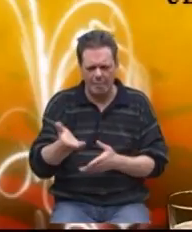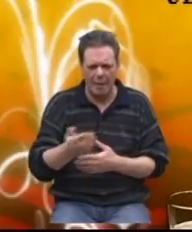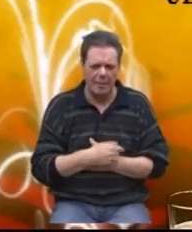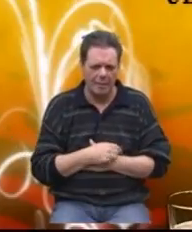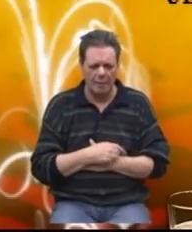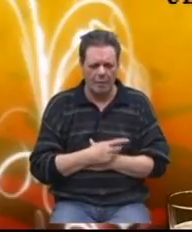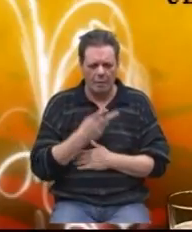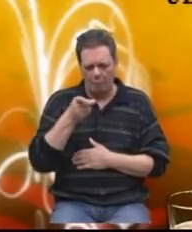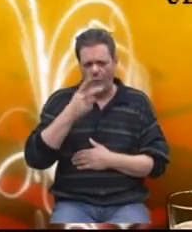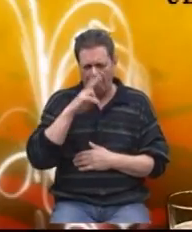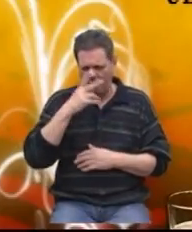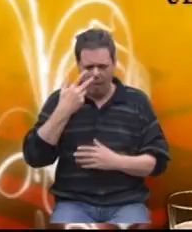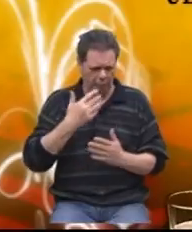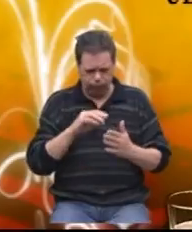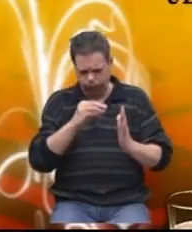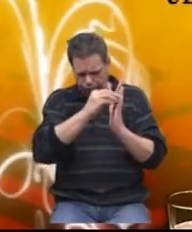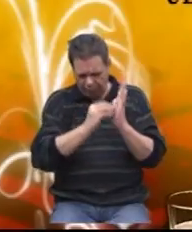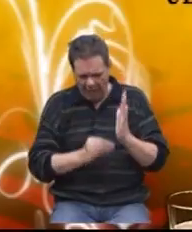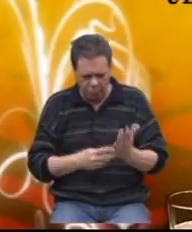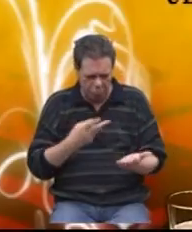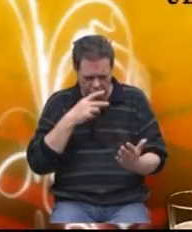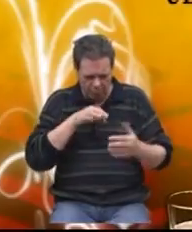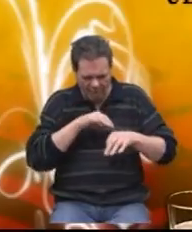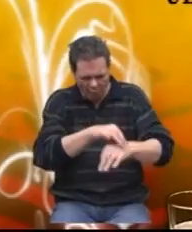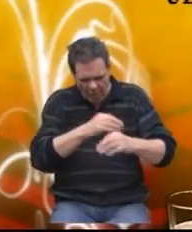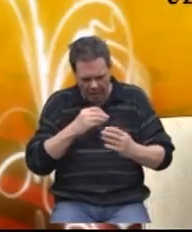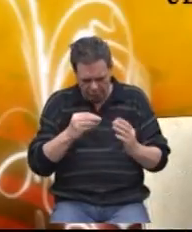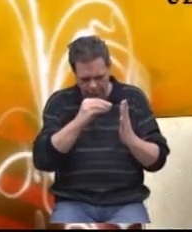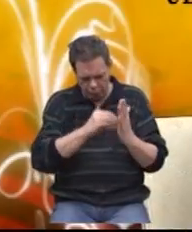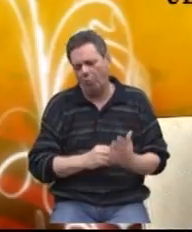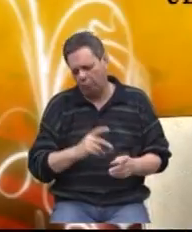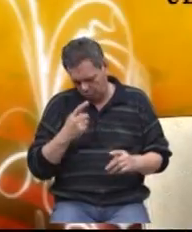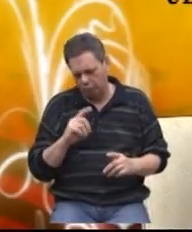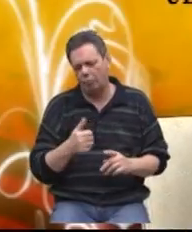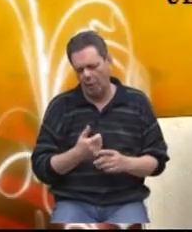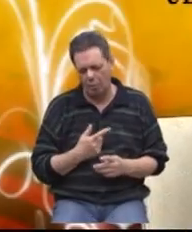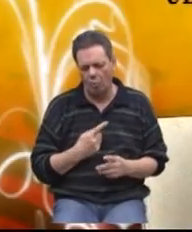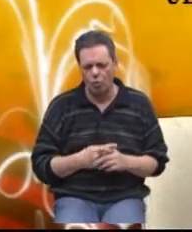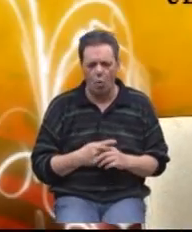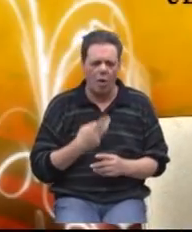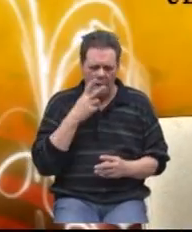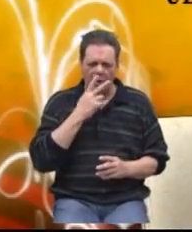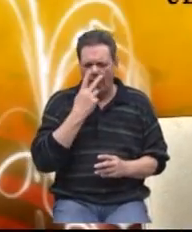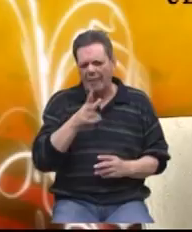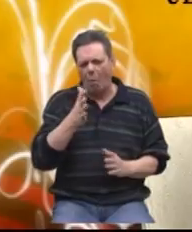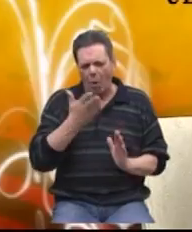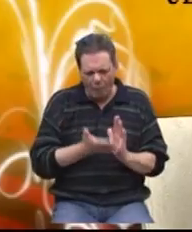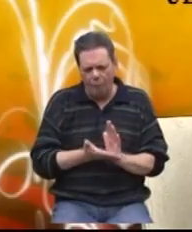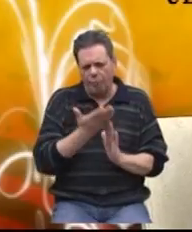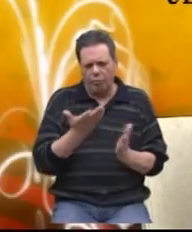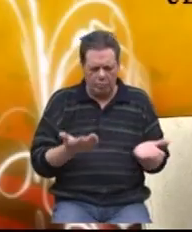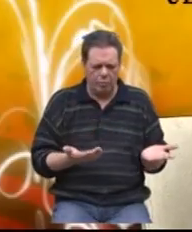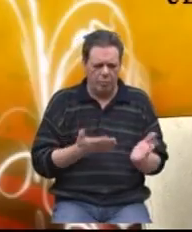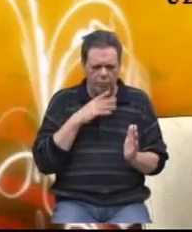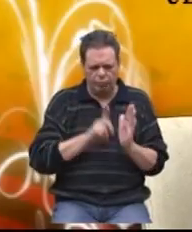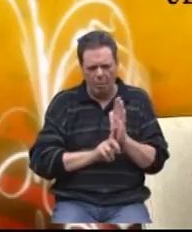neku evidenciju. Tako, baš znači, od ovih koje sad da, naravno, tako da. Je, da. Kako on u stvari evaluira. Tako kako je, da. Kako postaje bolji.